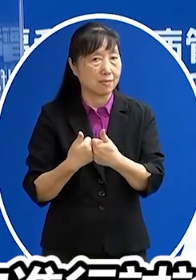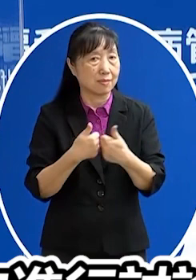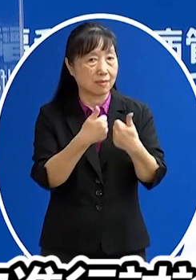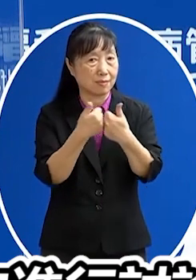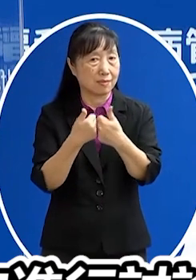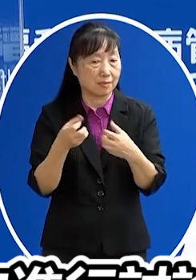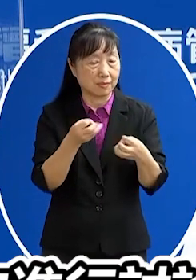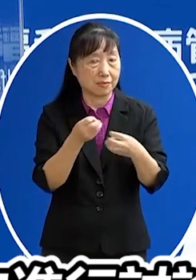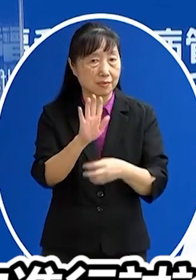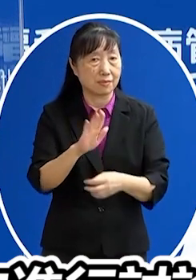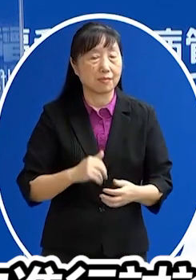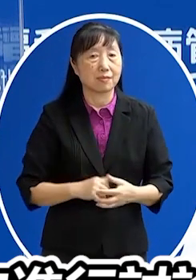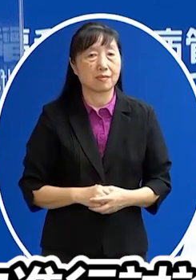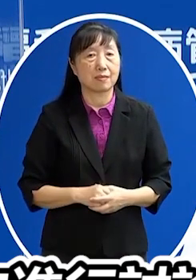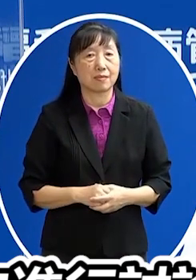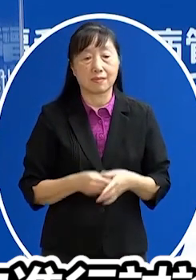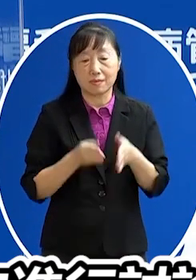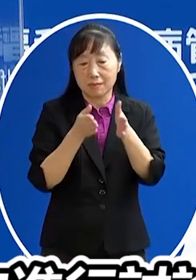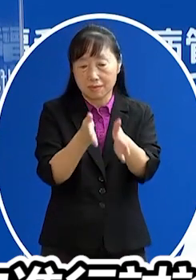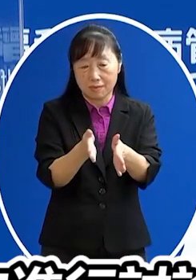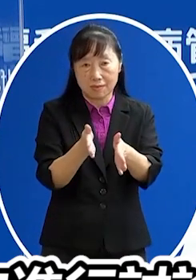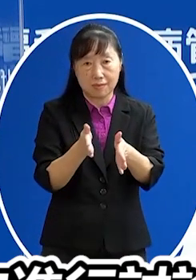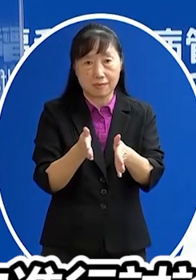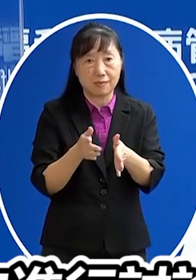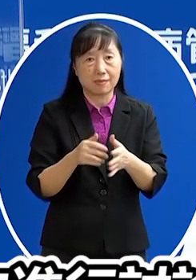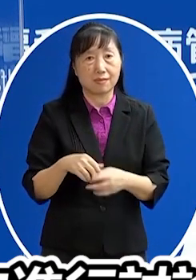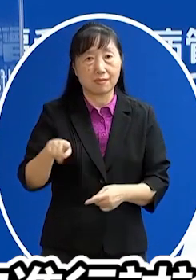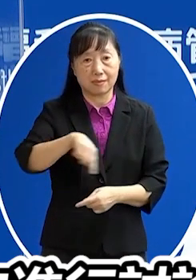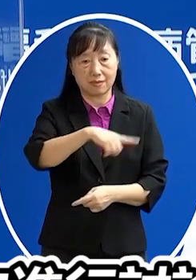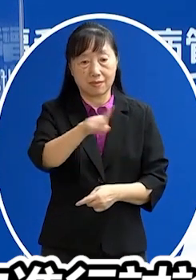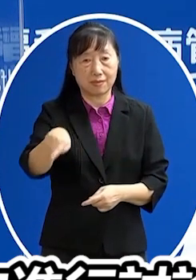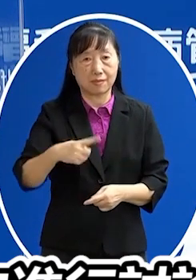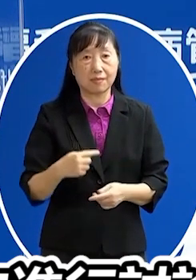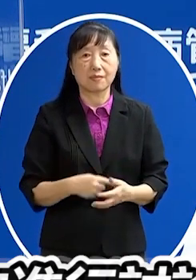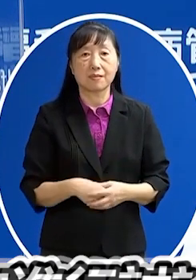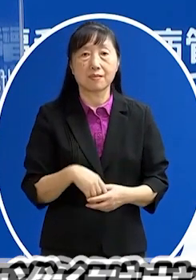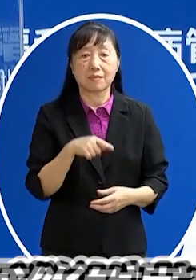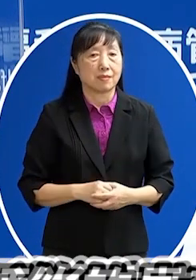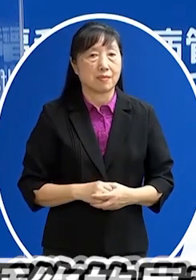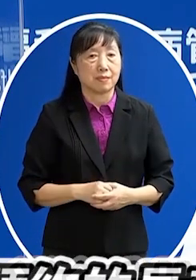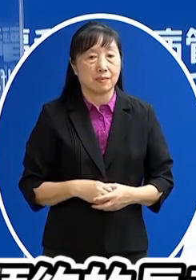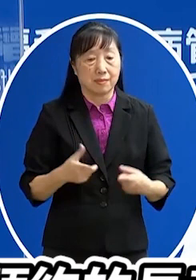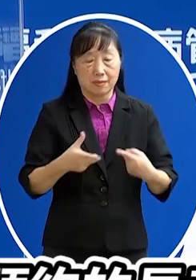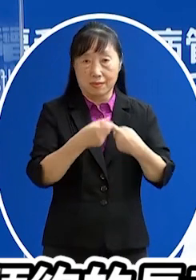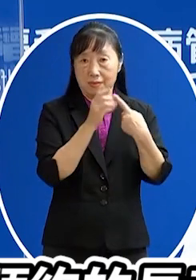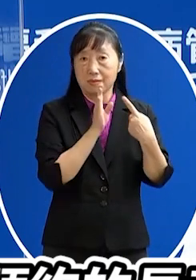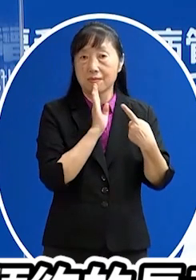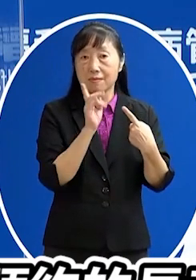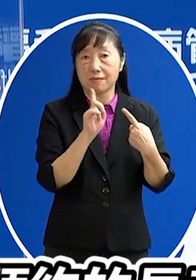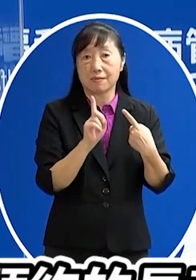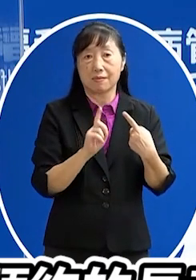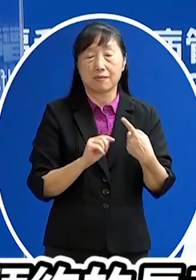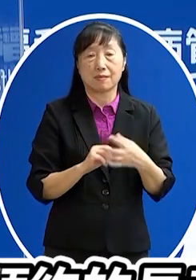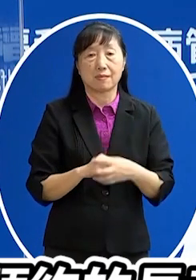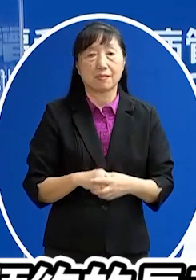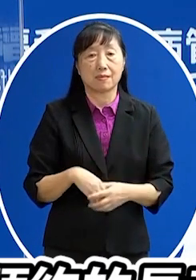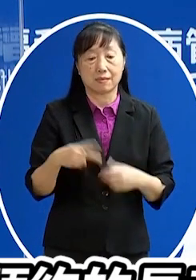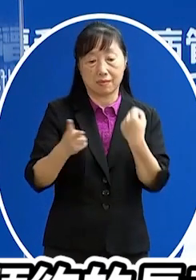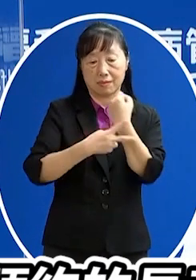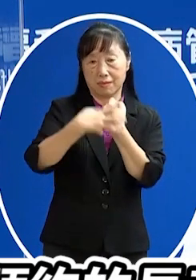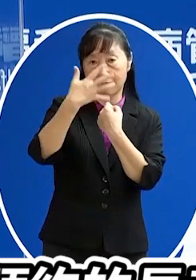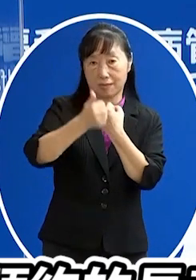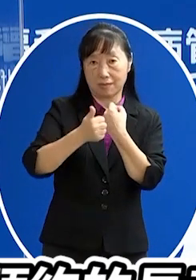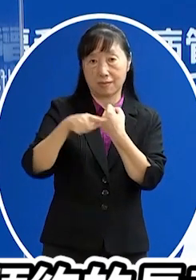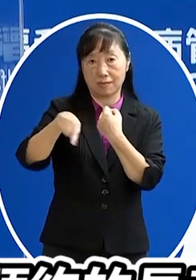的会议哈，来对整个的一个哈这些方向怎么去讨论。第一个，我们对于透过邻里长协助